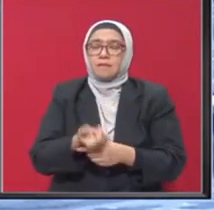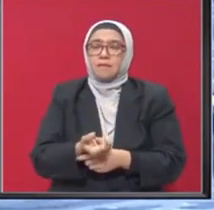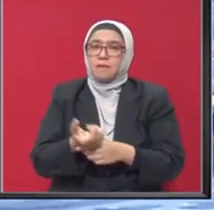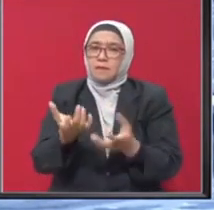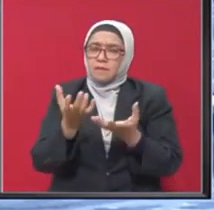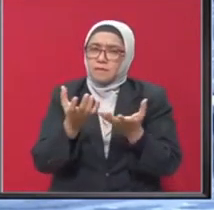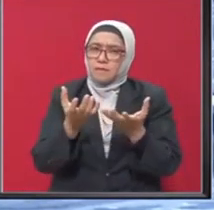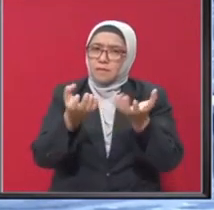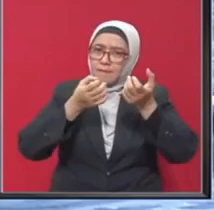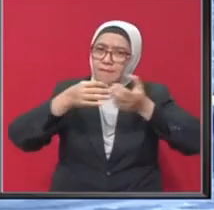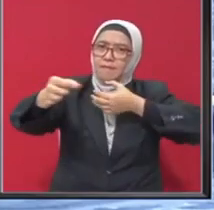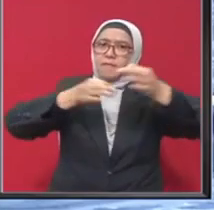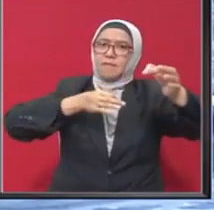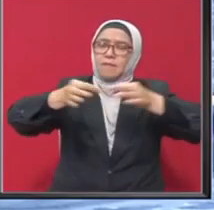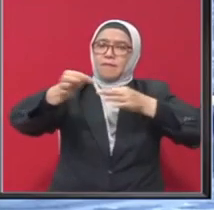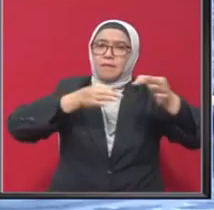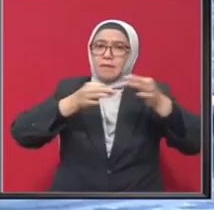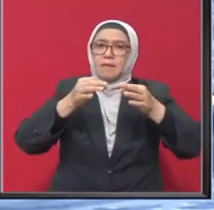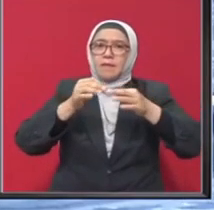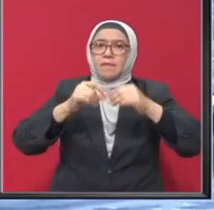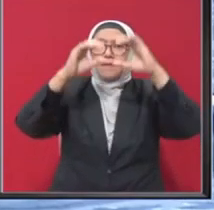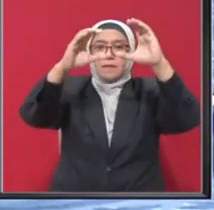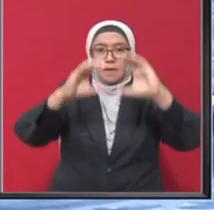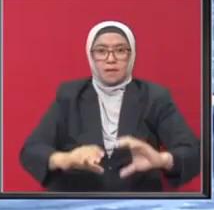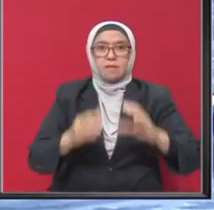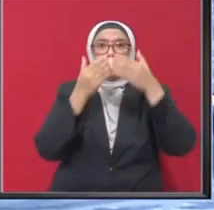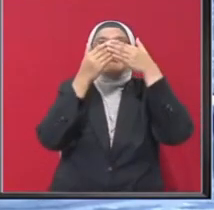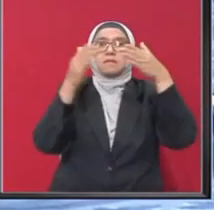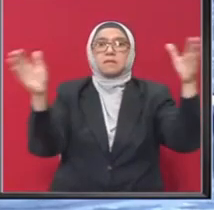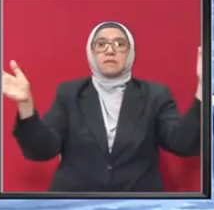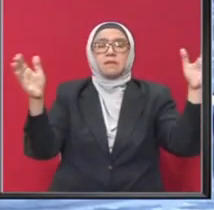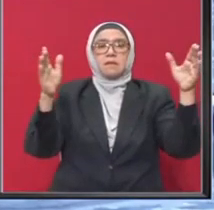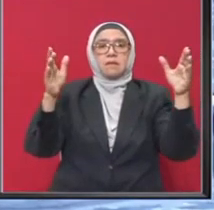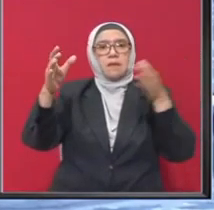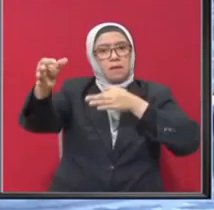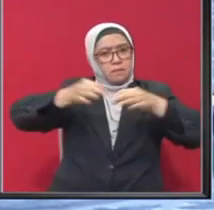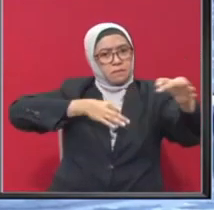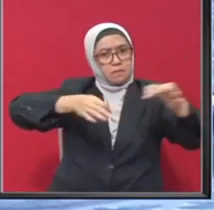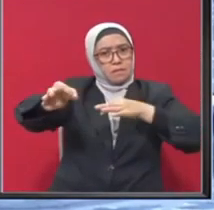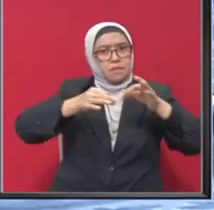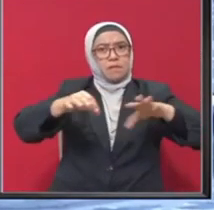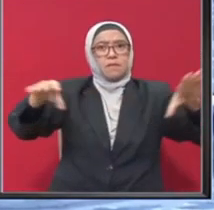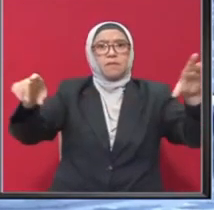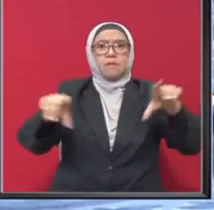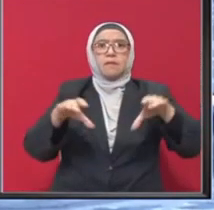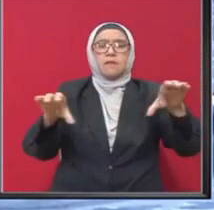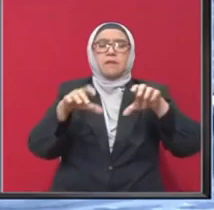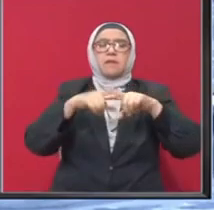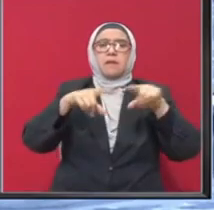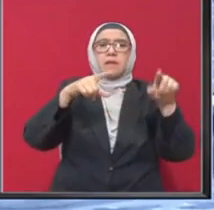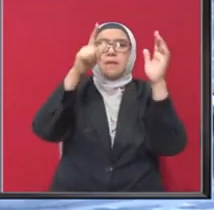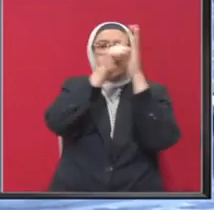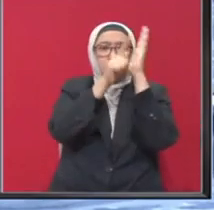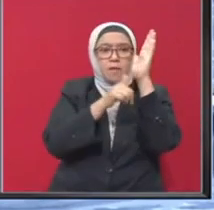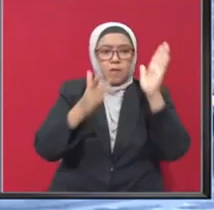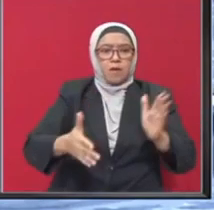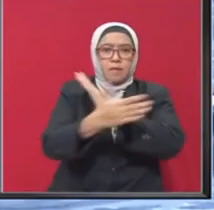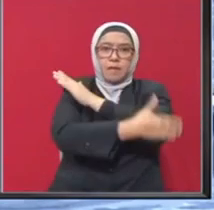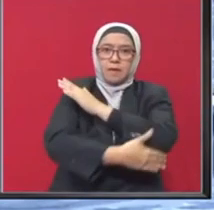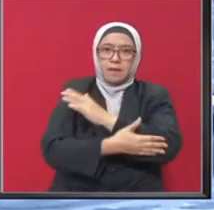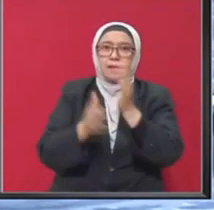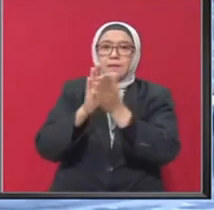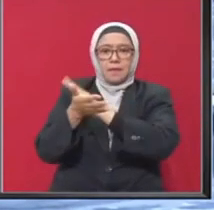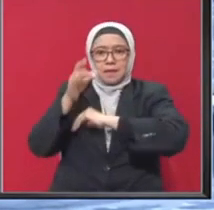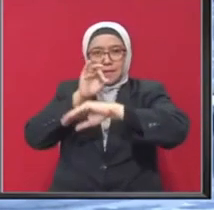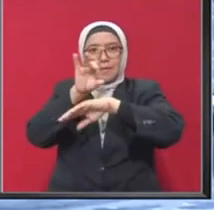perhatian bahwa secara umumnya ulasan yang diberikan oleh tugas negara sebagai penasehat kepada kerajaan